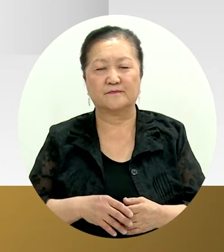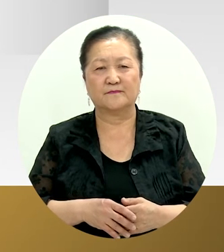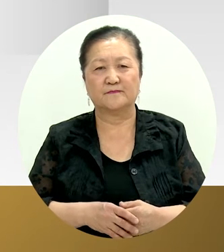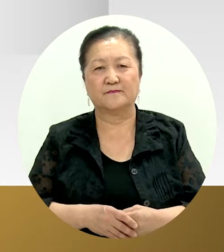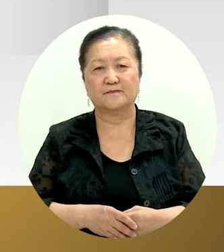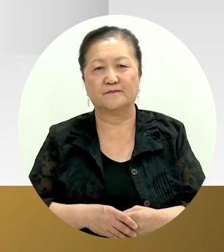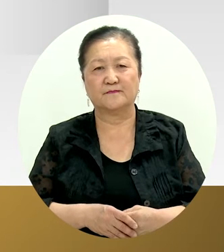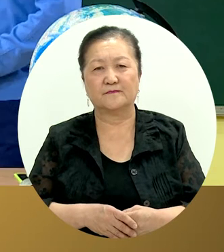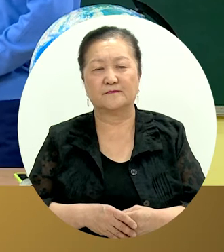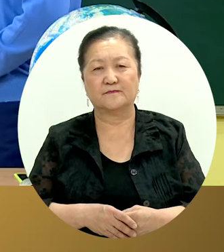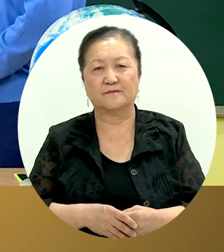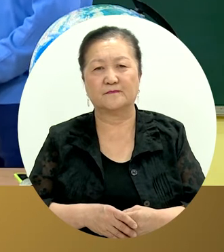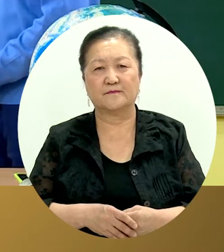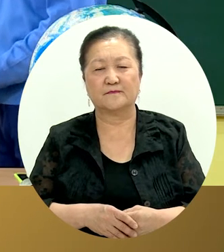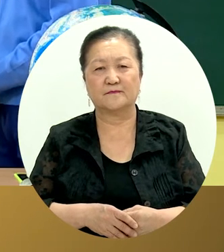багшаа.